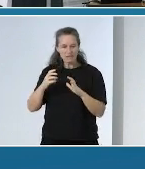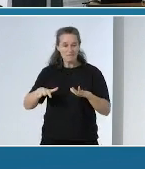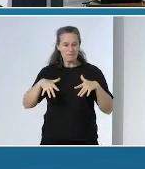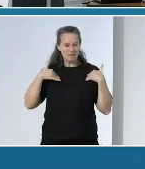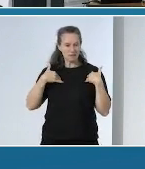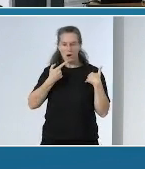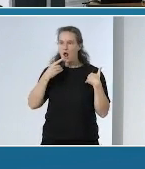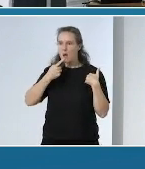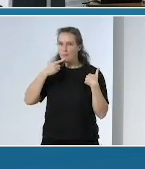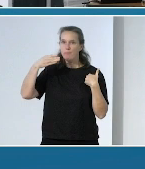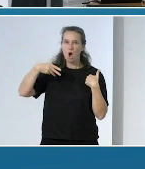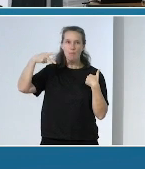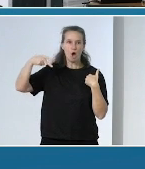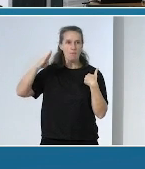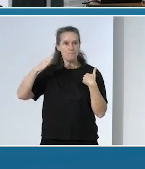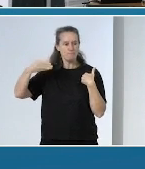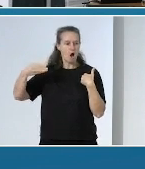des pum.